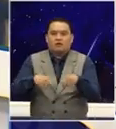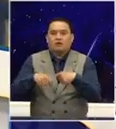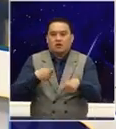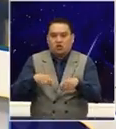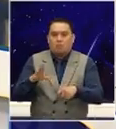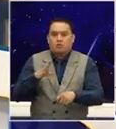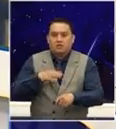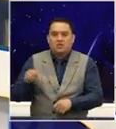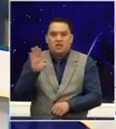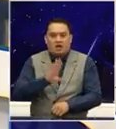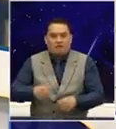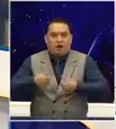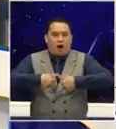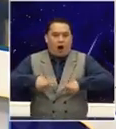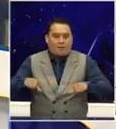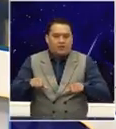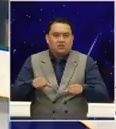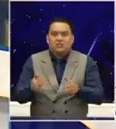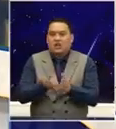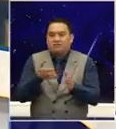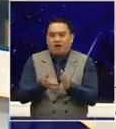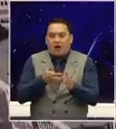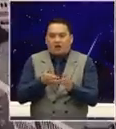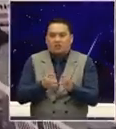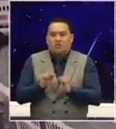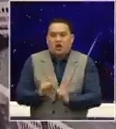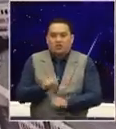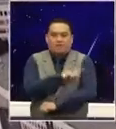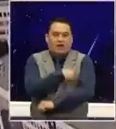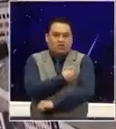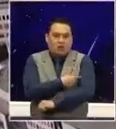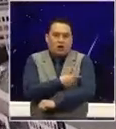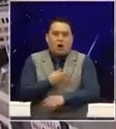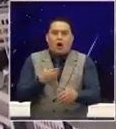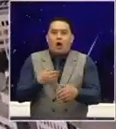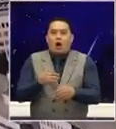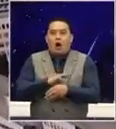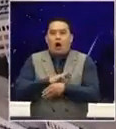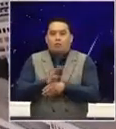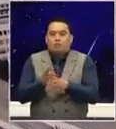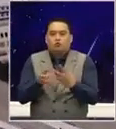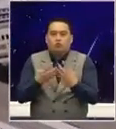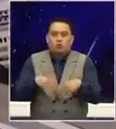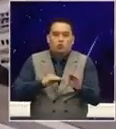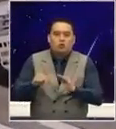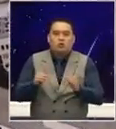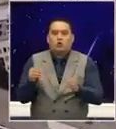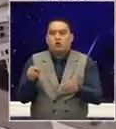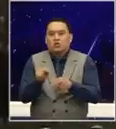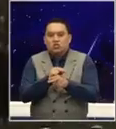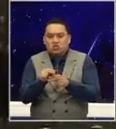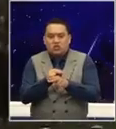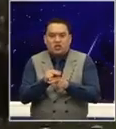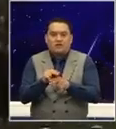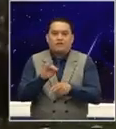решение было принято Еврокомиссией на фоне острой нехватки средств защиты для врачей, а также оборудования, необходимого для лечения заразившихся